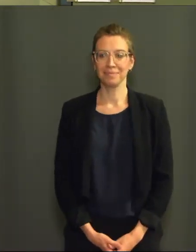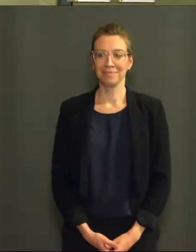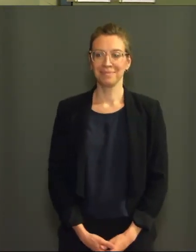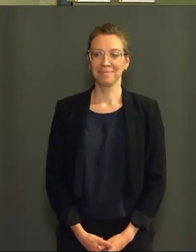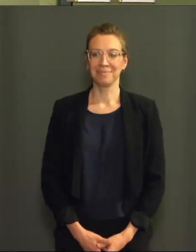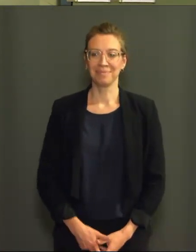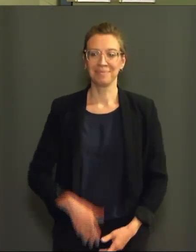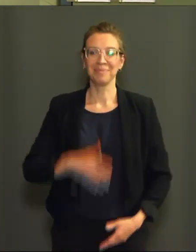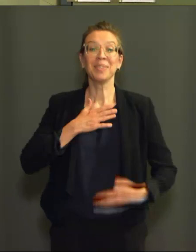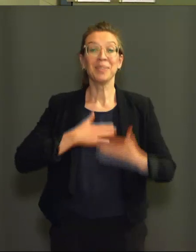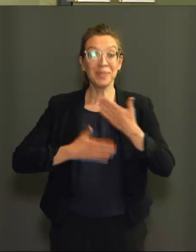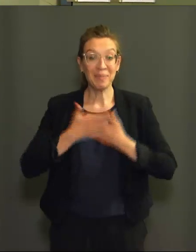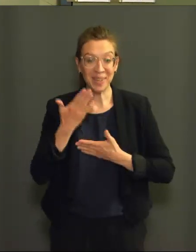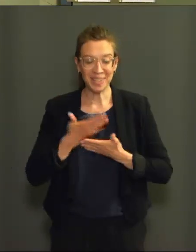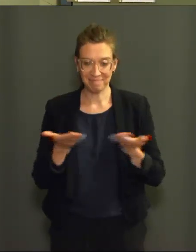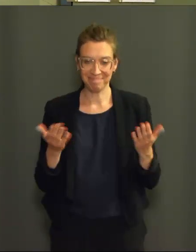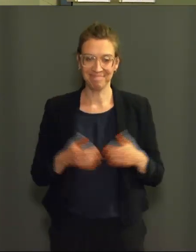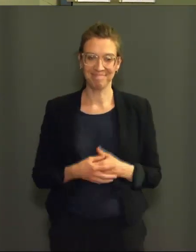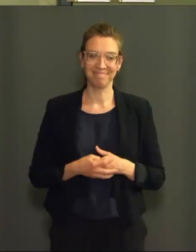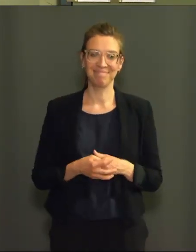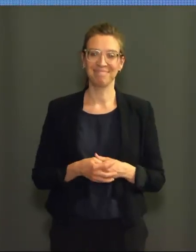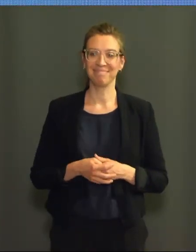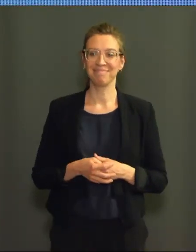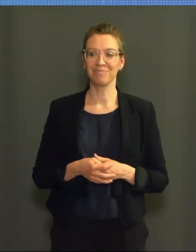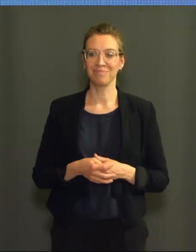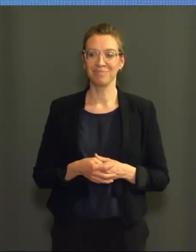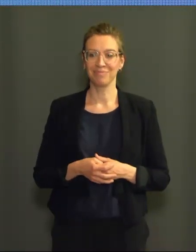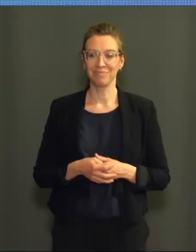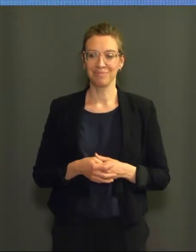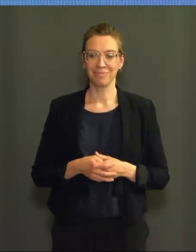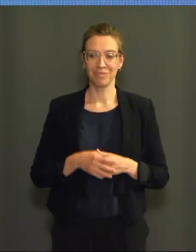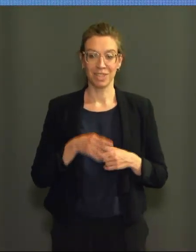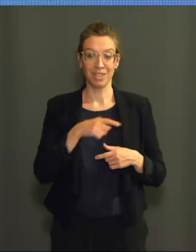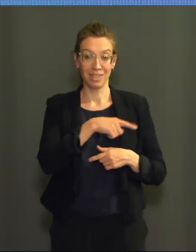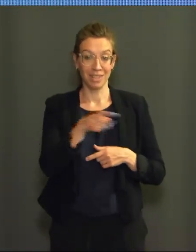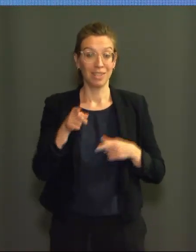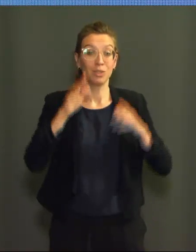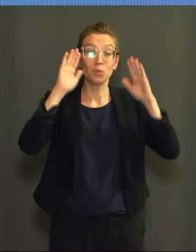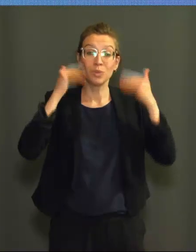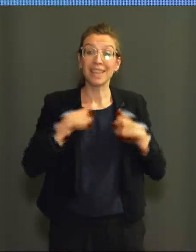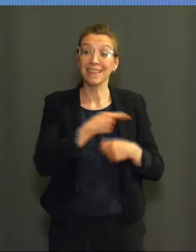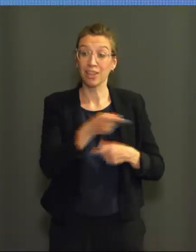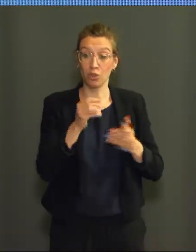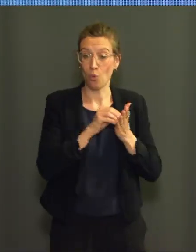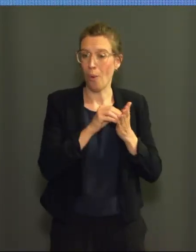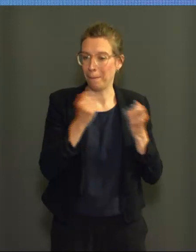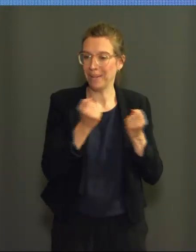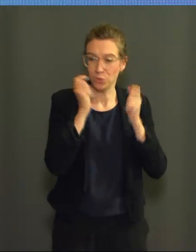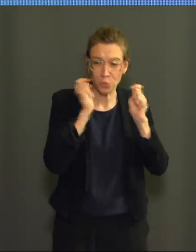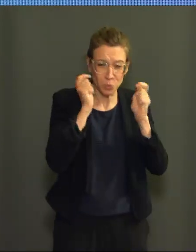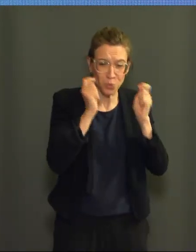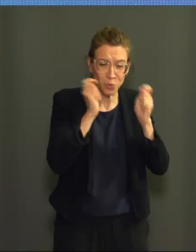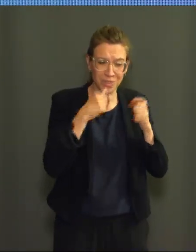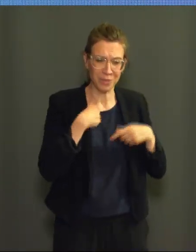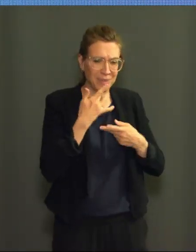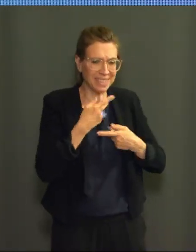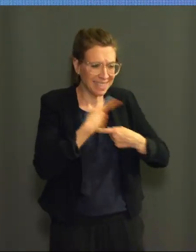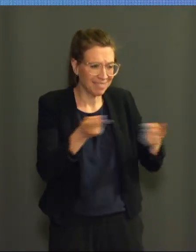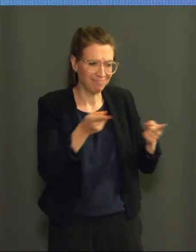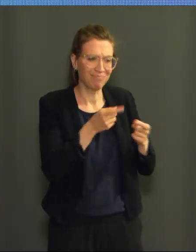Goedemorgen. Ondanks het feit dat de studenten nog volop in de examens zitten, en we wensen hen uiteraard heel veel succes, zijn veel mensen al